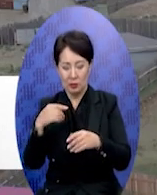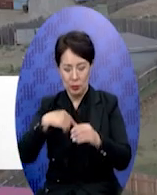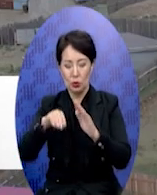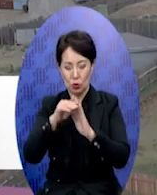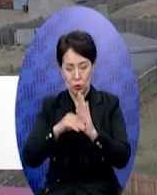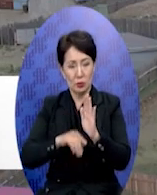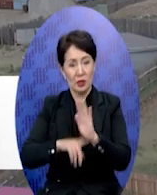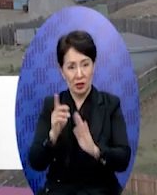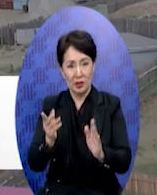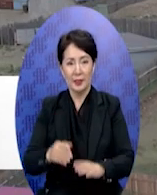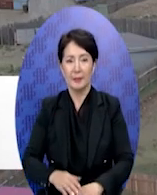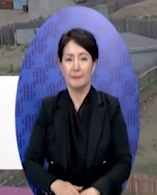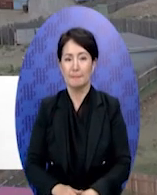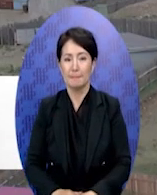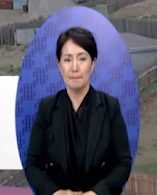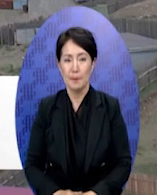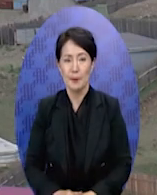юм а.